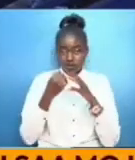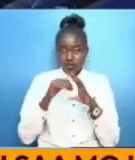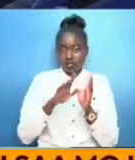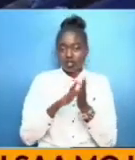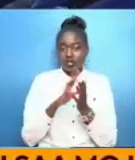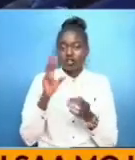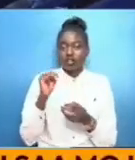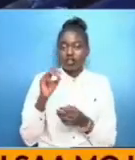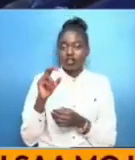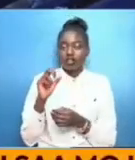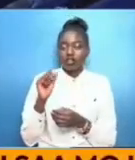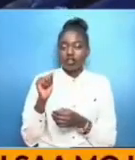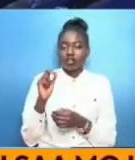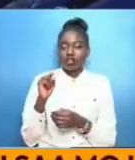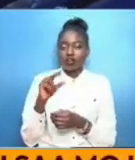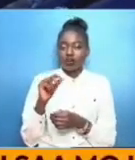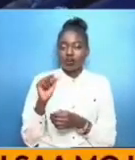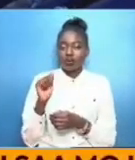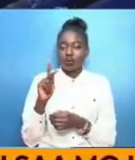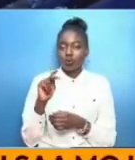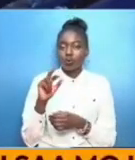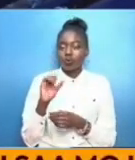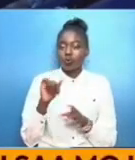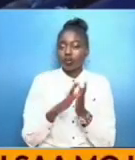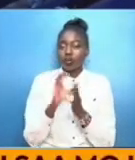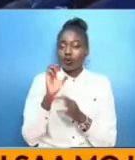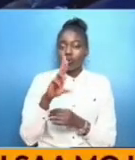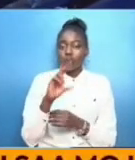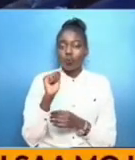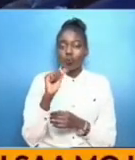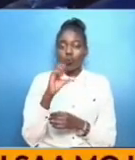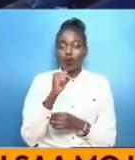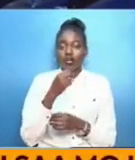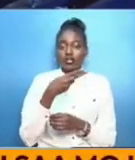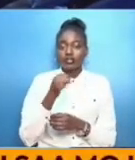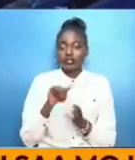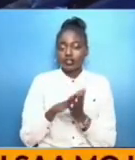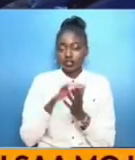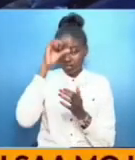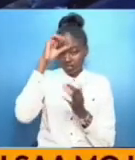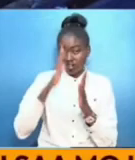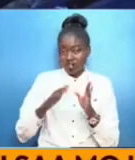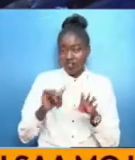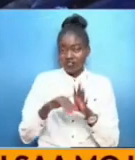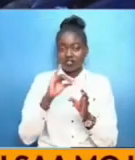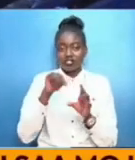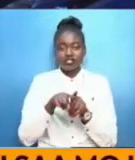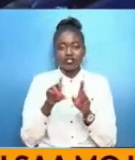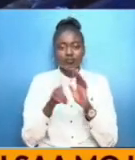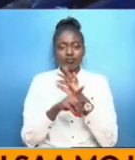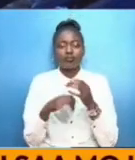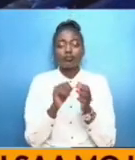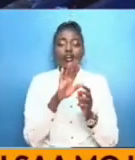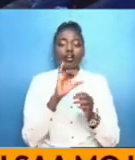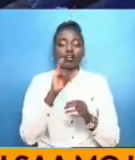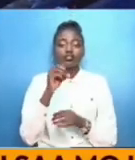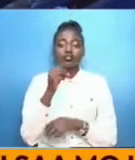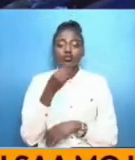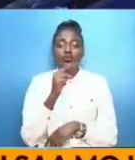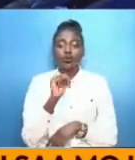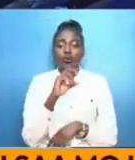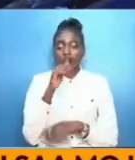kukamatwa kwa gavana wa US Ngishu Jonathan Pie na aliyekuwa naibu wake John Barorot. Hati